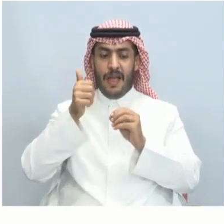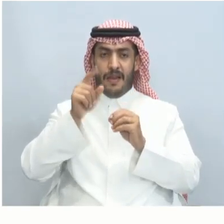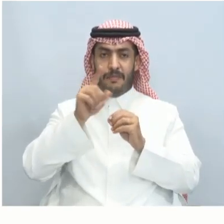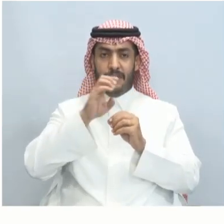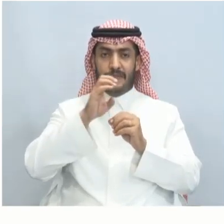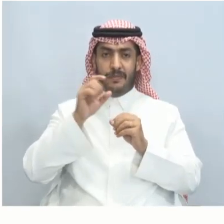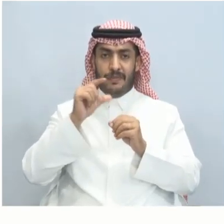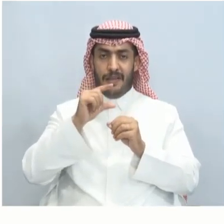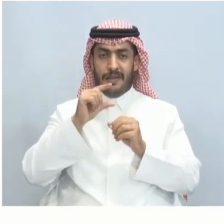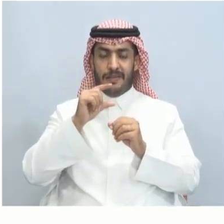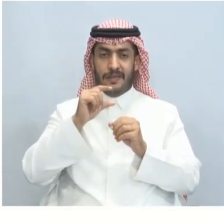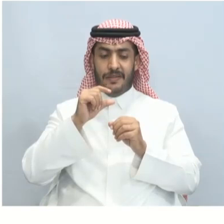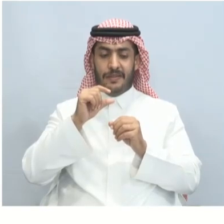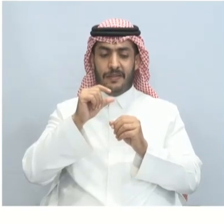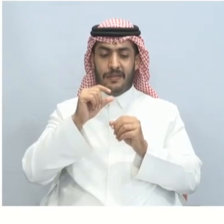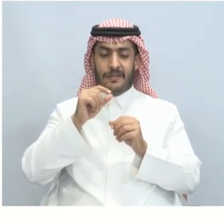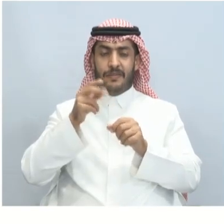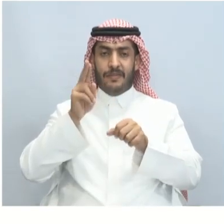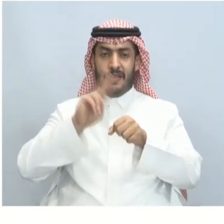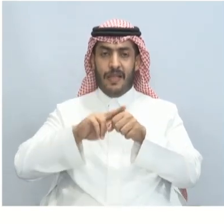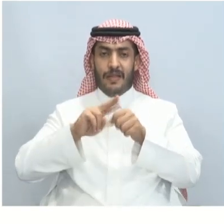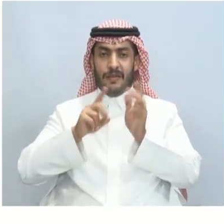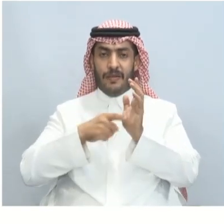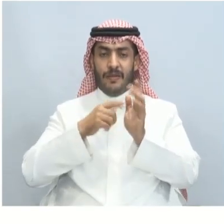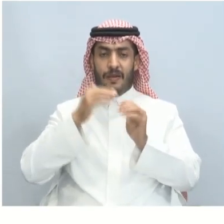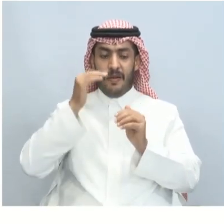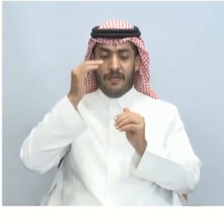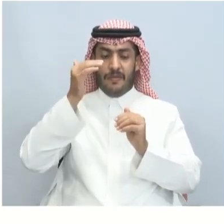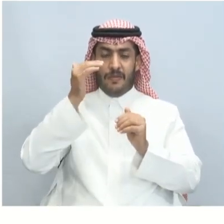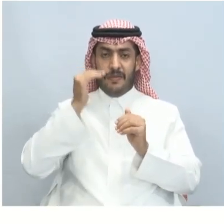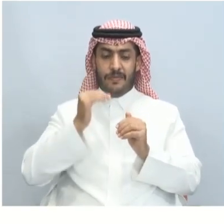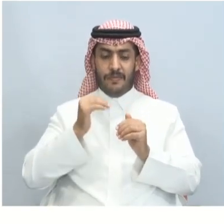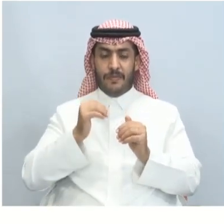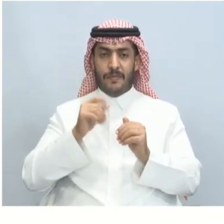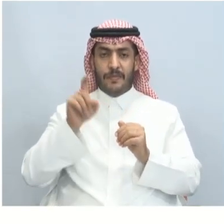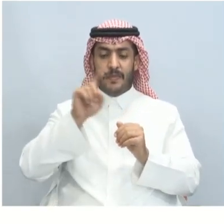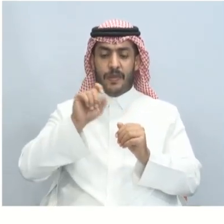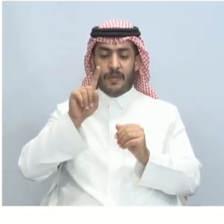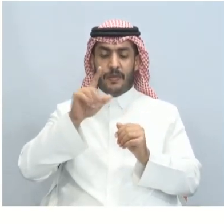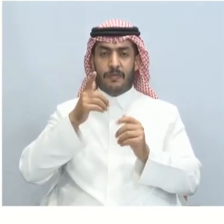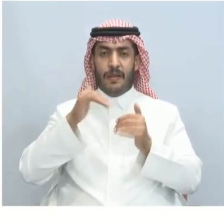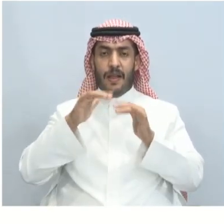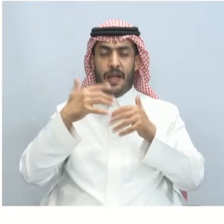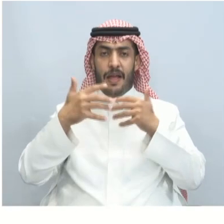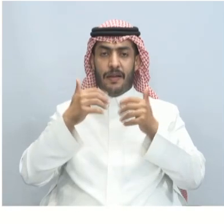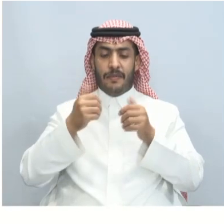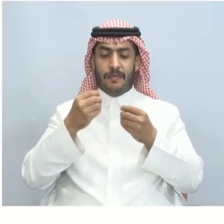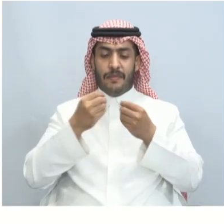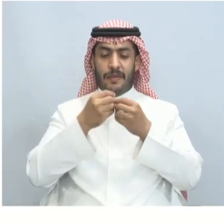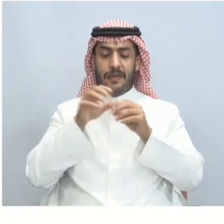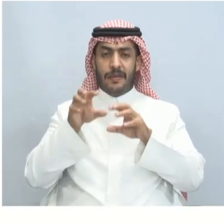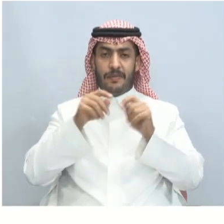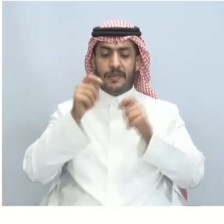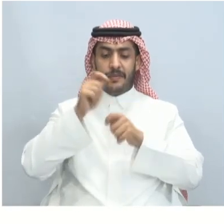ج د قام بتكراره افقيا وراسيا السؤال الاول يقول صف الحركه المتبعه في نقل